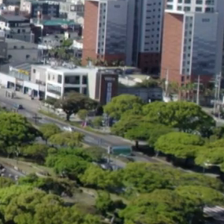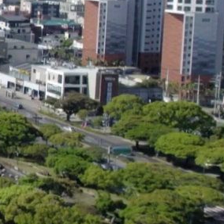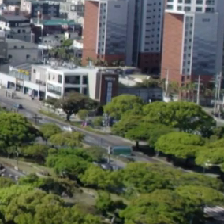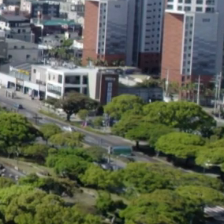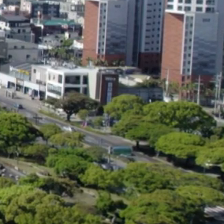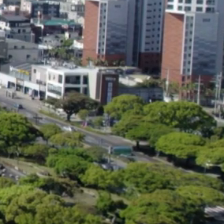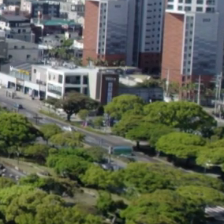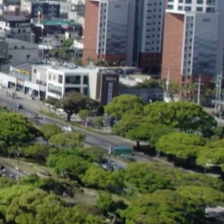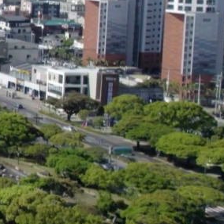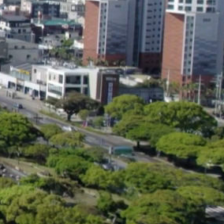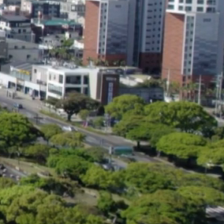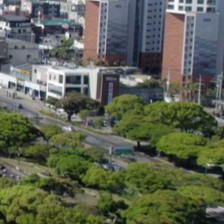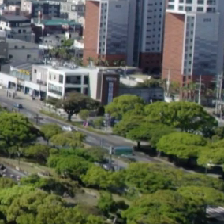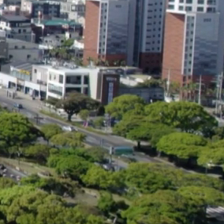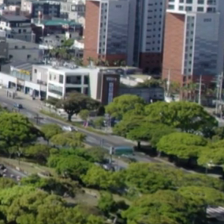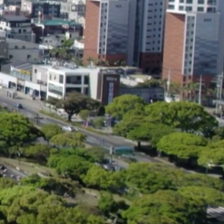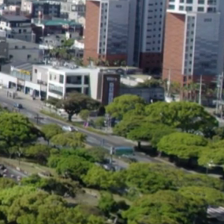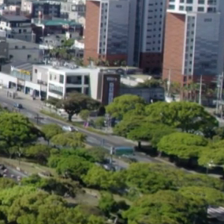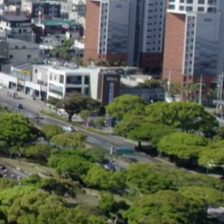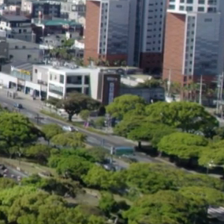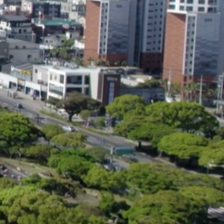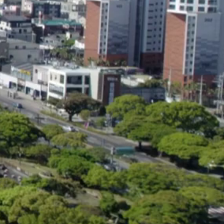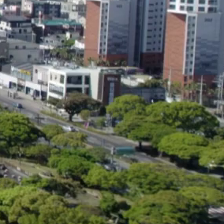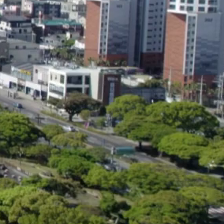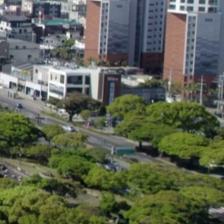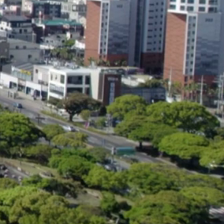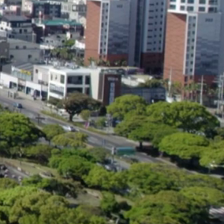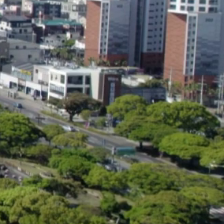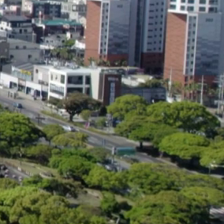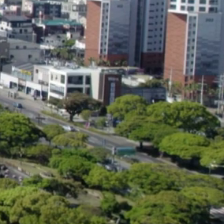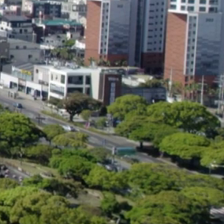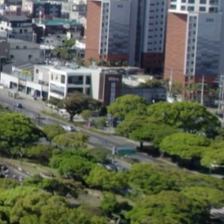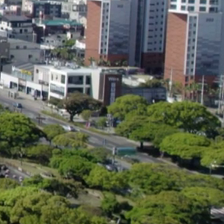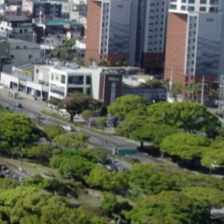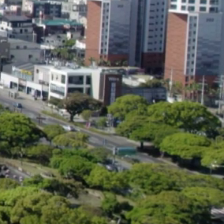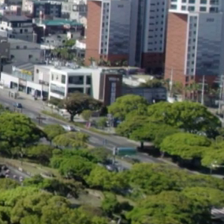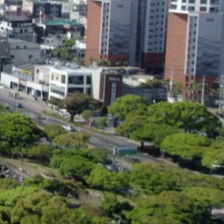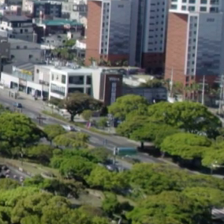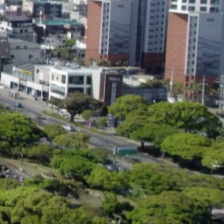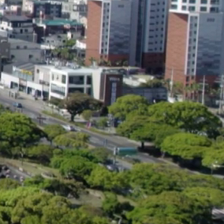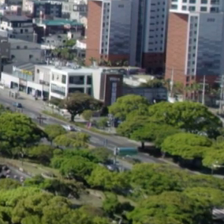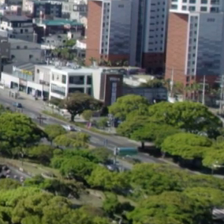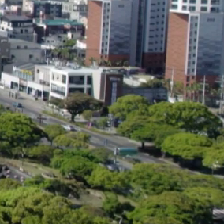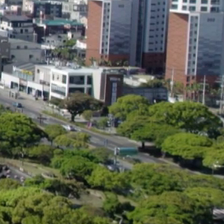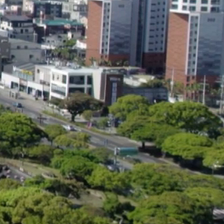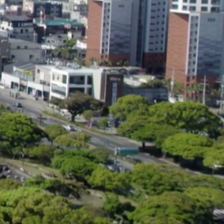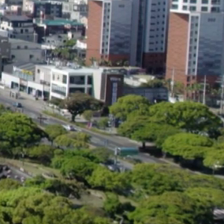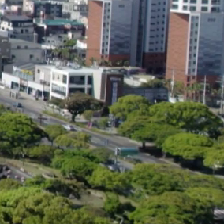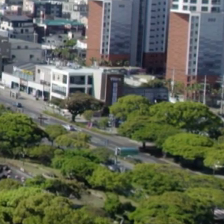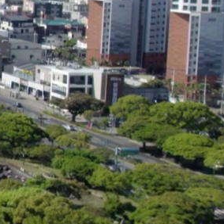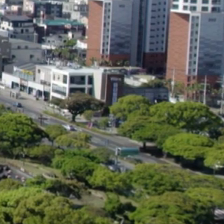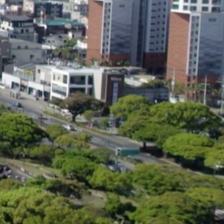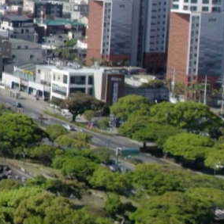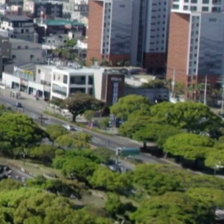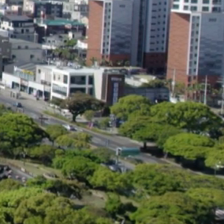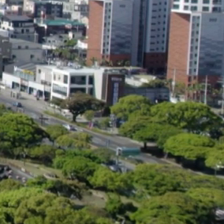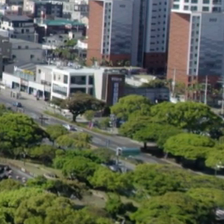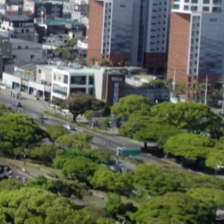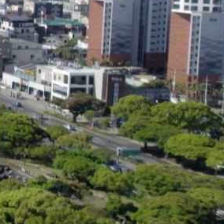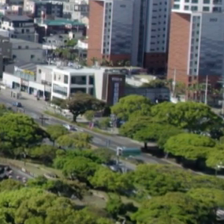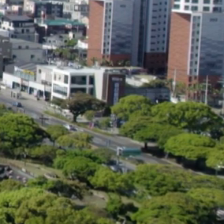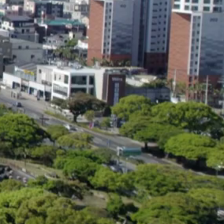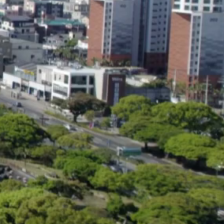주요 뉴스입니다. 제주 원도심에서 올해 처음으로 차 없는 거리 걷기 축제가